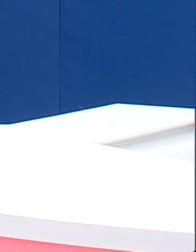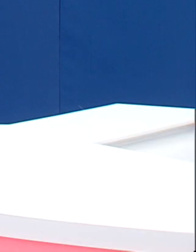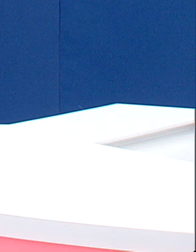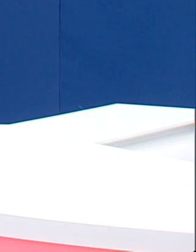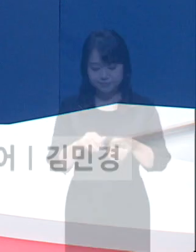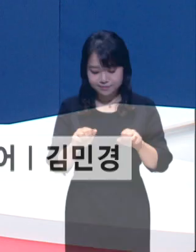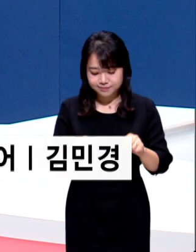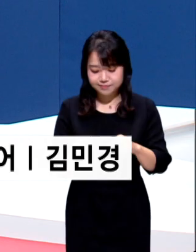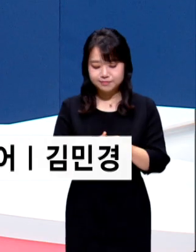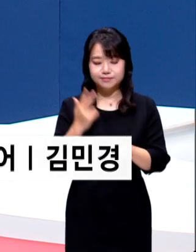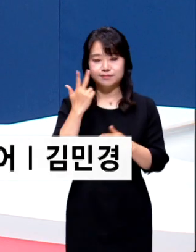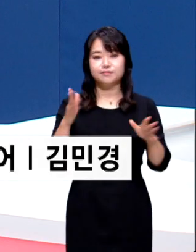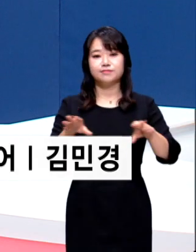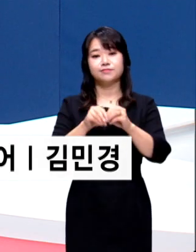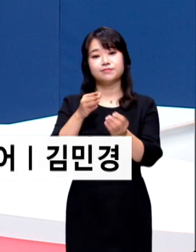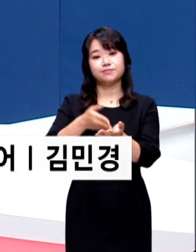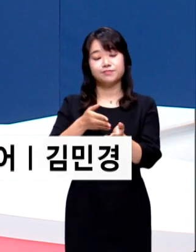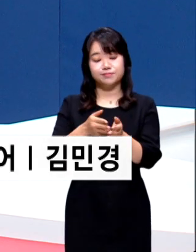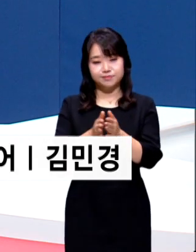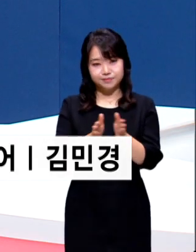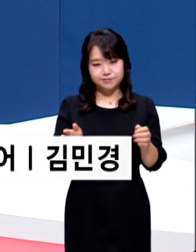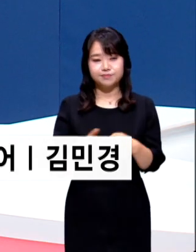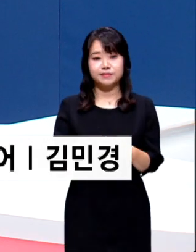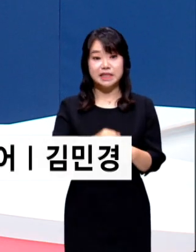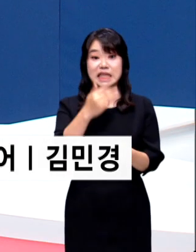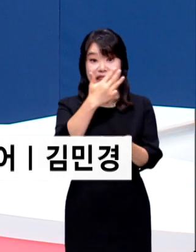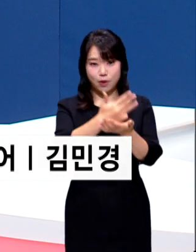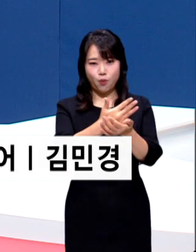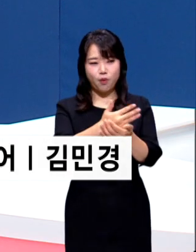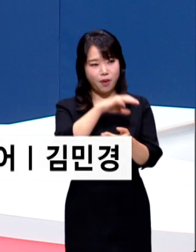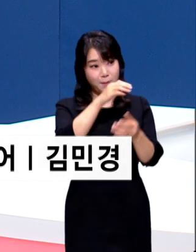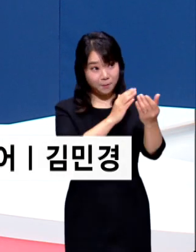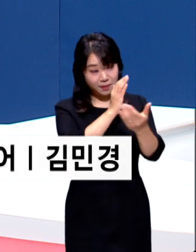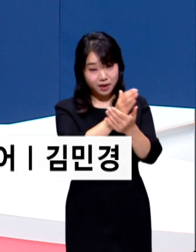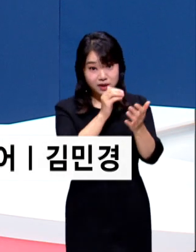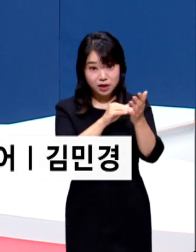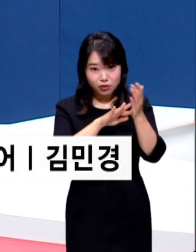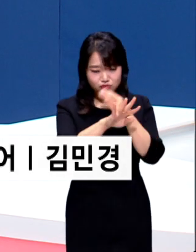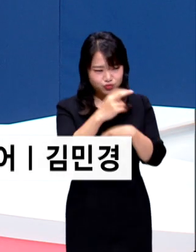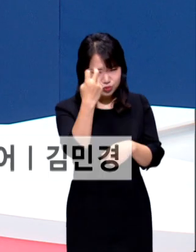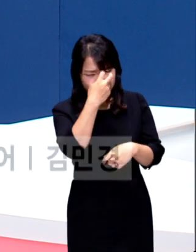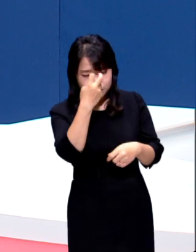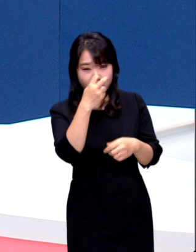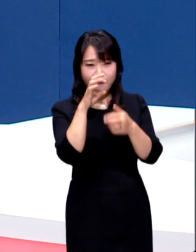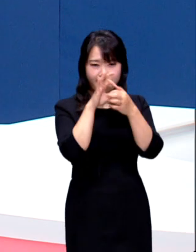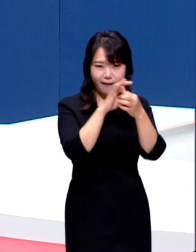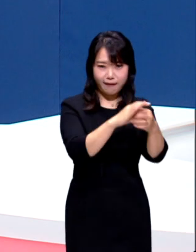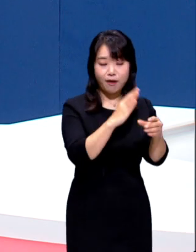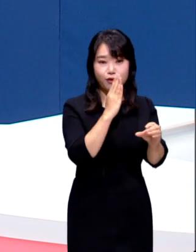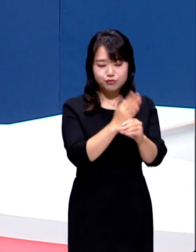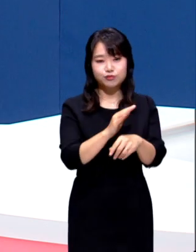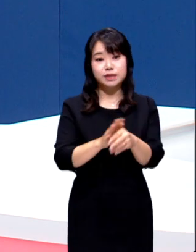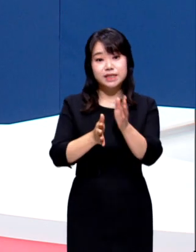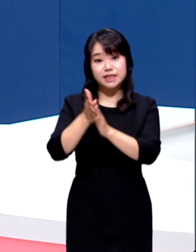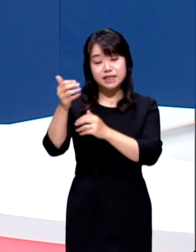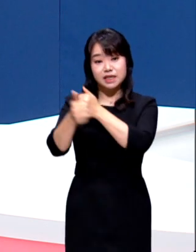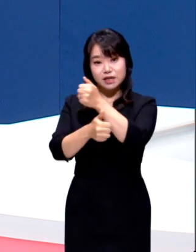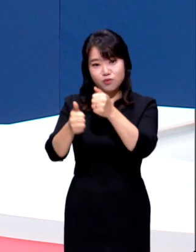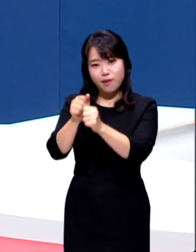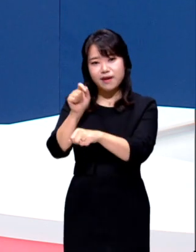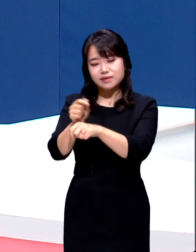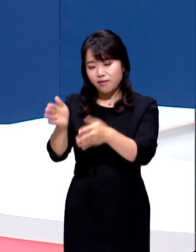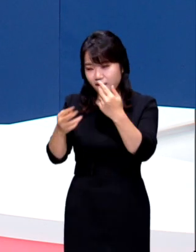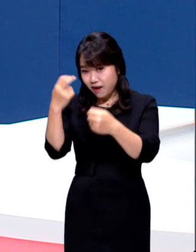안녕하십니까. BTV 주간종합뉴스입니다. 네, 이태원 참사 후 수사에 속도를 내고 있습니다. 네, 그 사이 서울은 시의회의 행정사무감사가